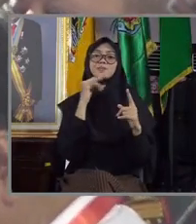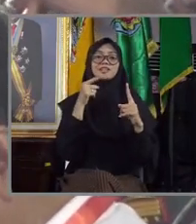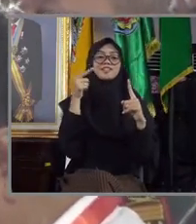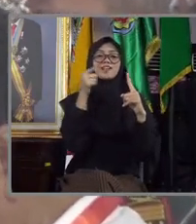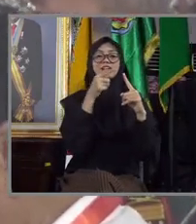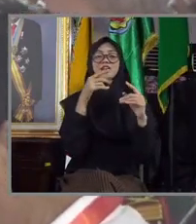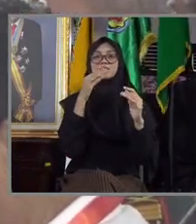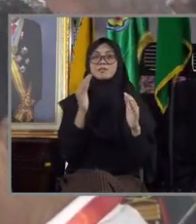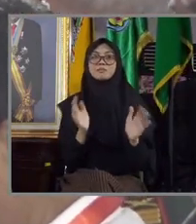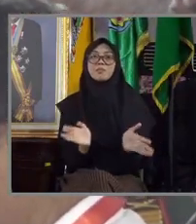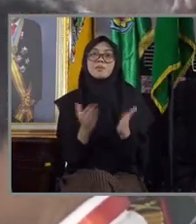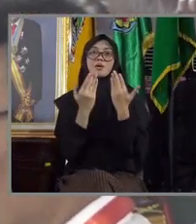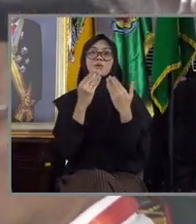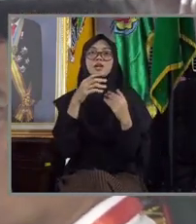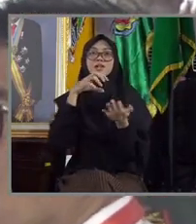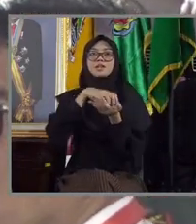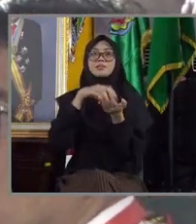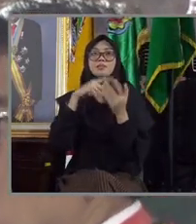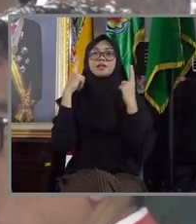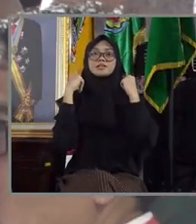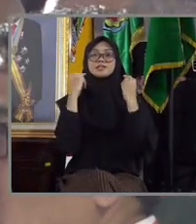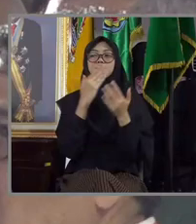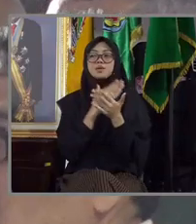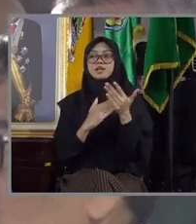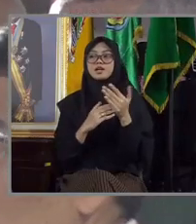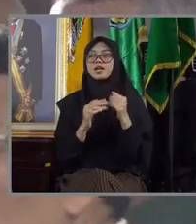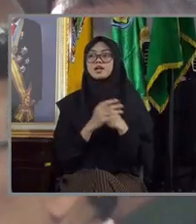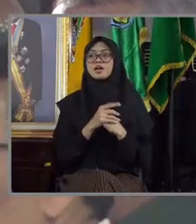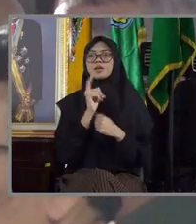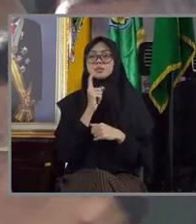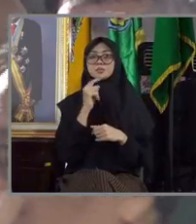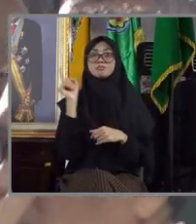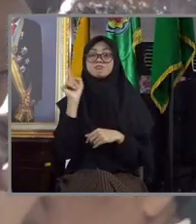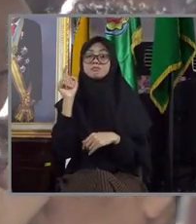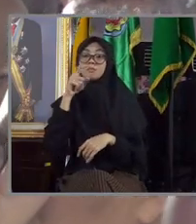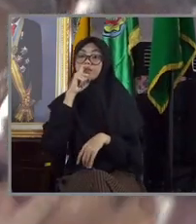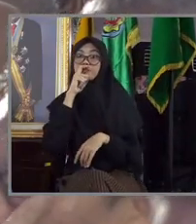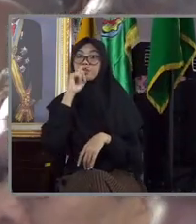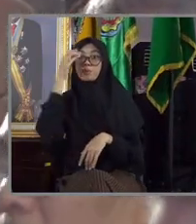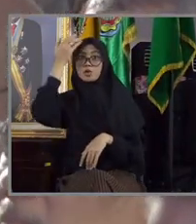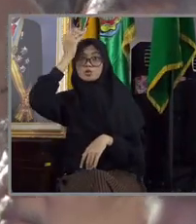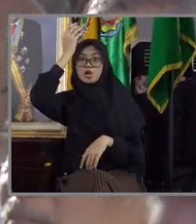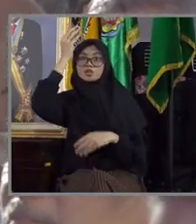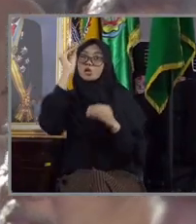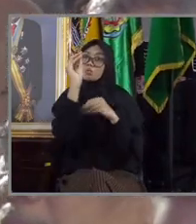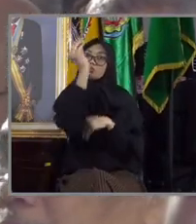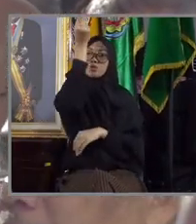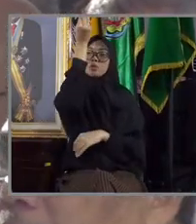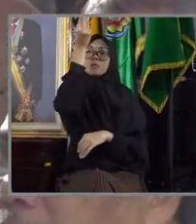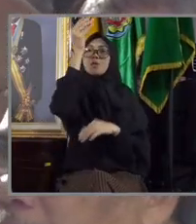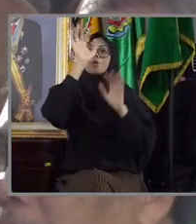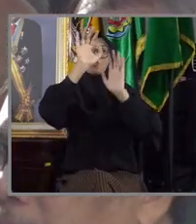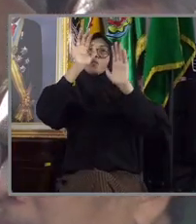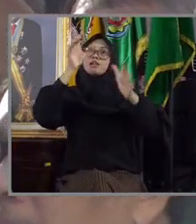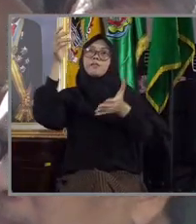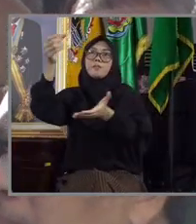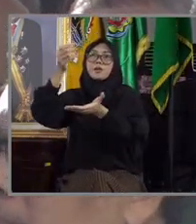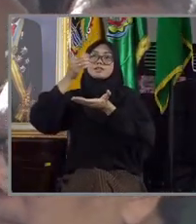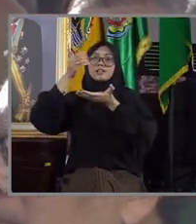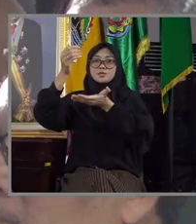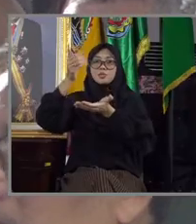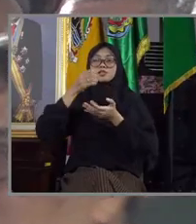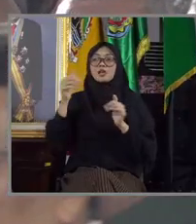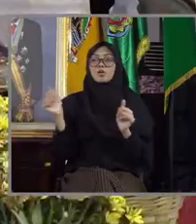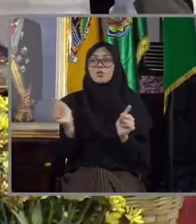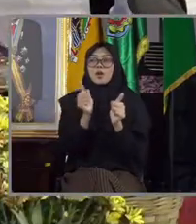Jawa Tengah. Tidak heran jika Jawa Tengah dalam kepemimpinan Bapak Haji Ganjar Pranowo mendapatkan banyak prestasi yang